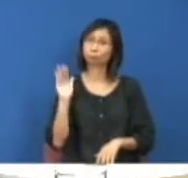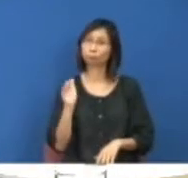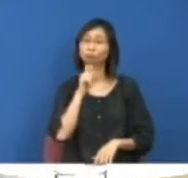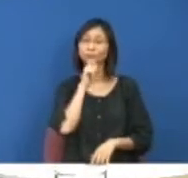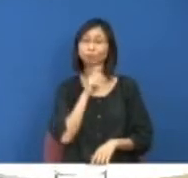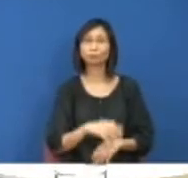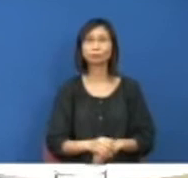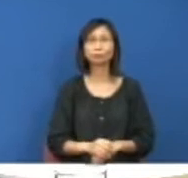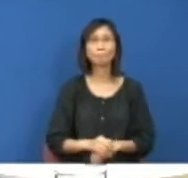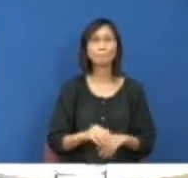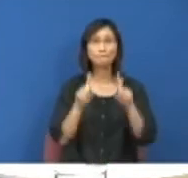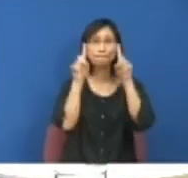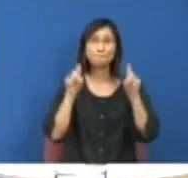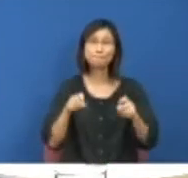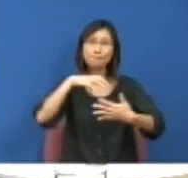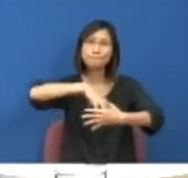即係你